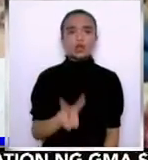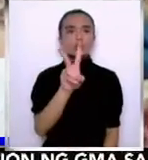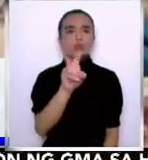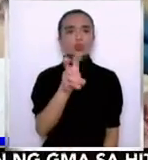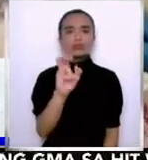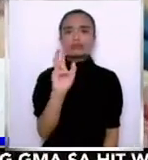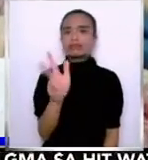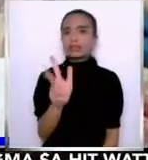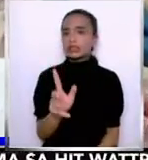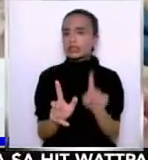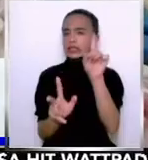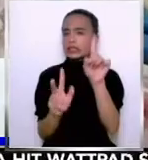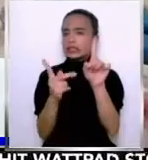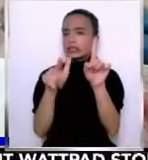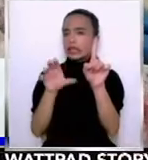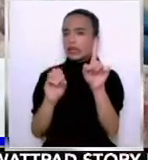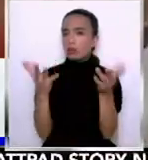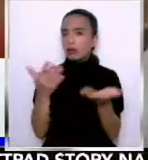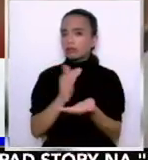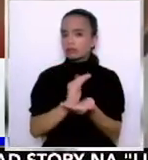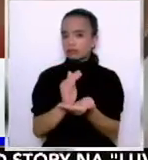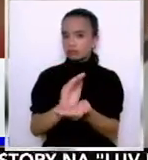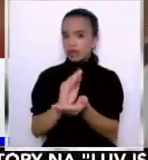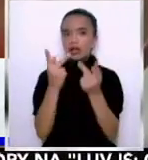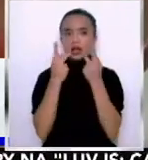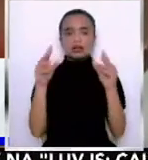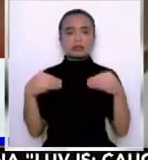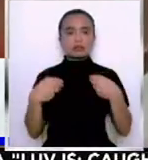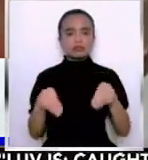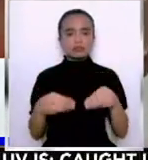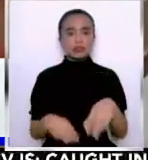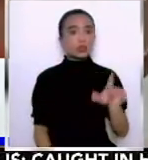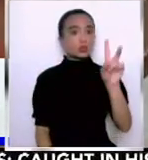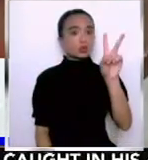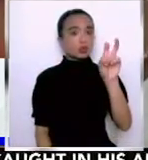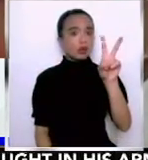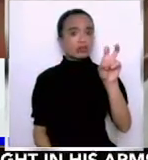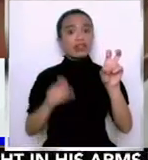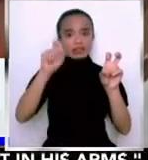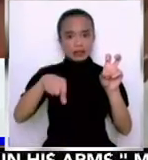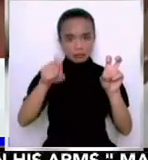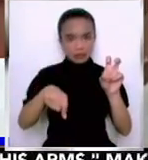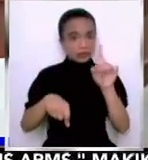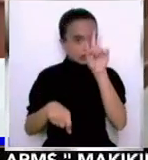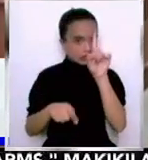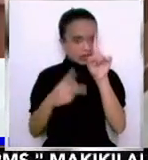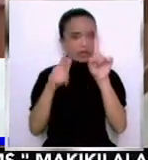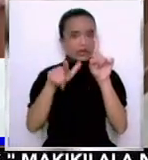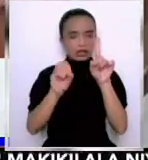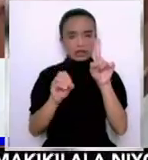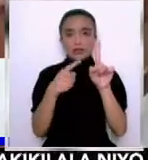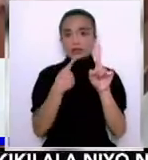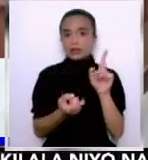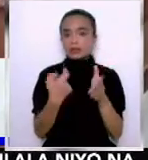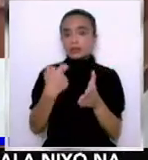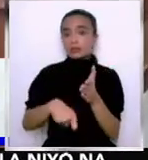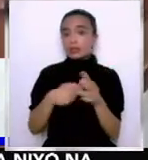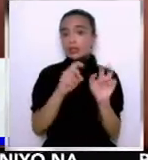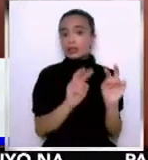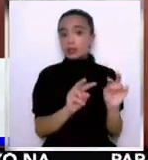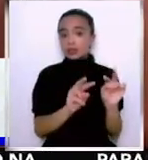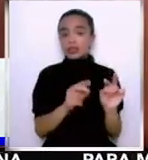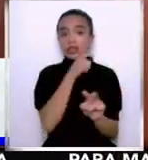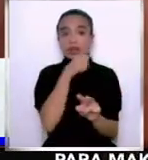kilo sa Zamboanga City Public Market. 200 pesos lang dapat ang kada kilo base sa price monitoring ng Agriculture